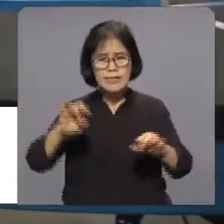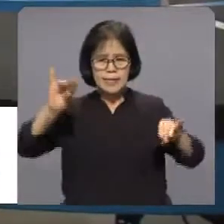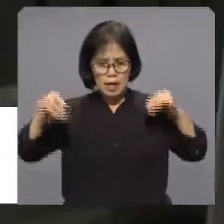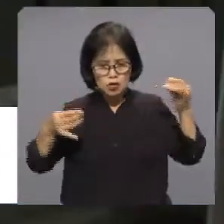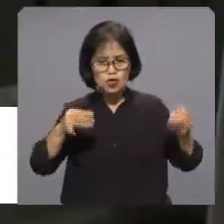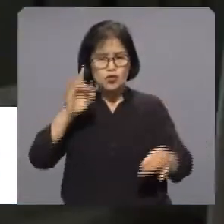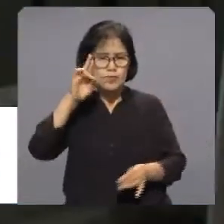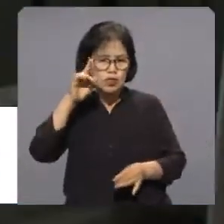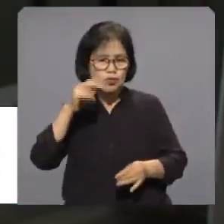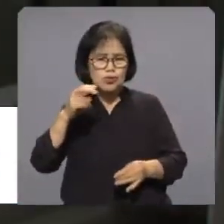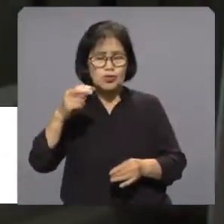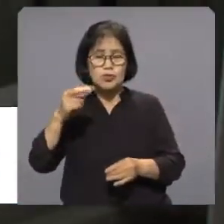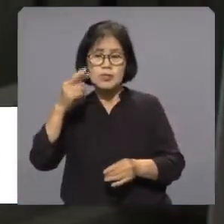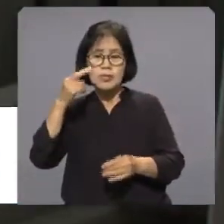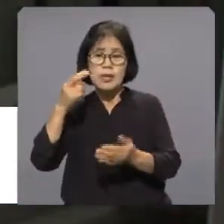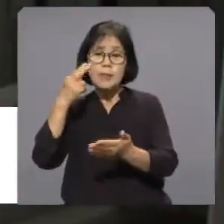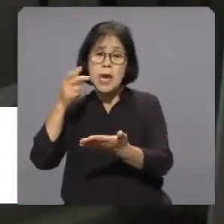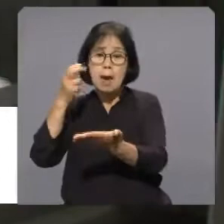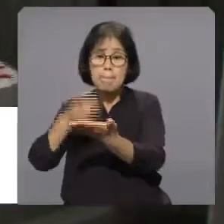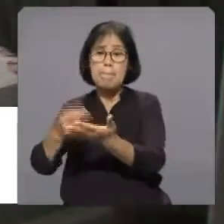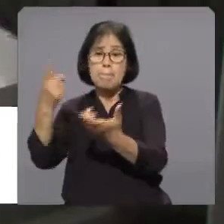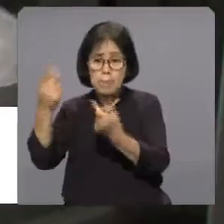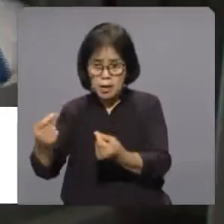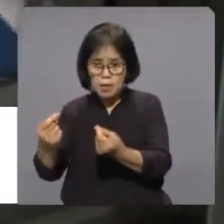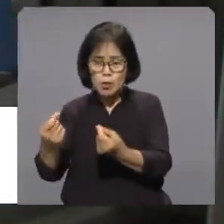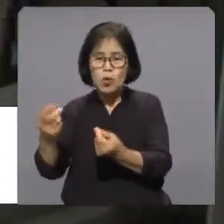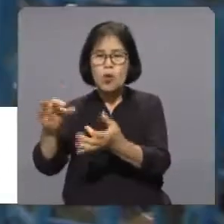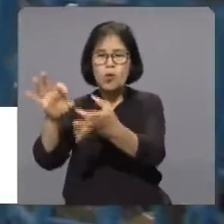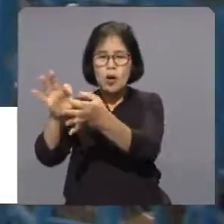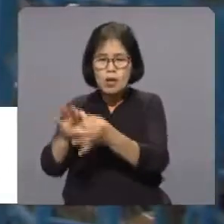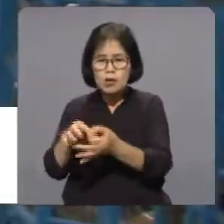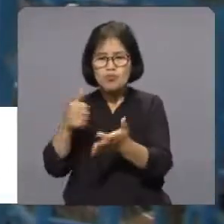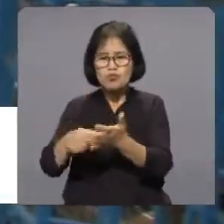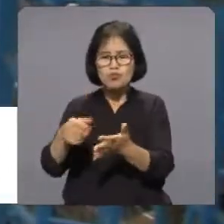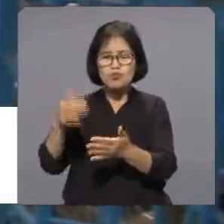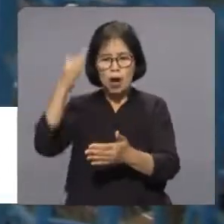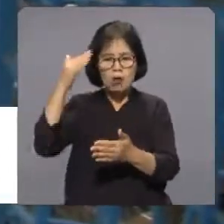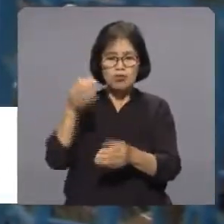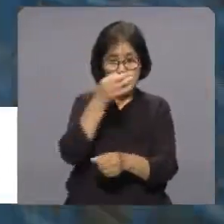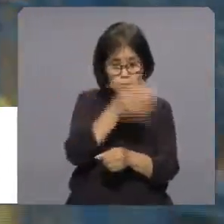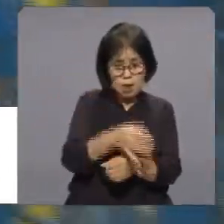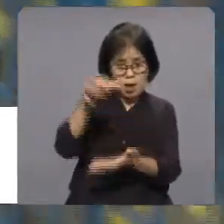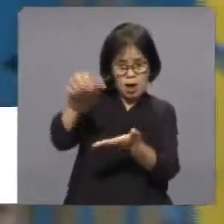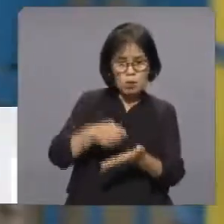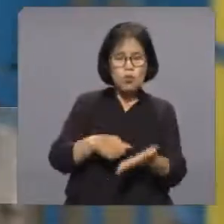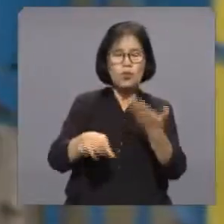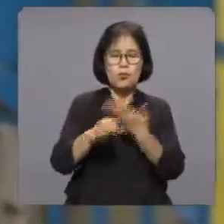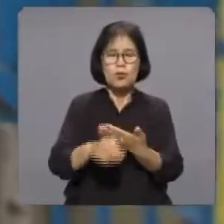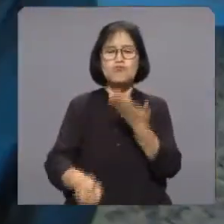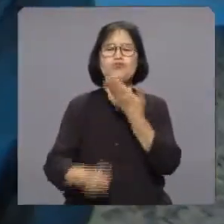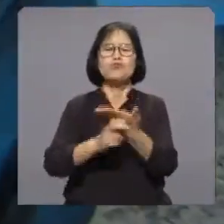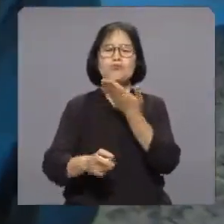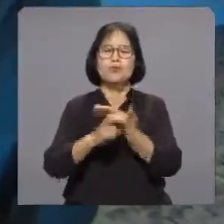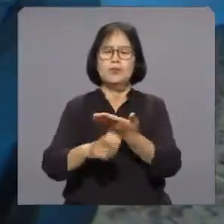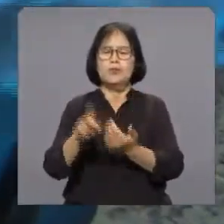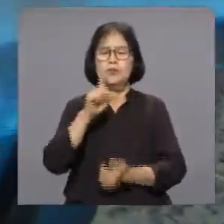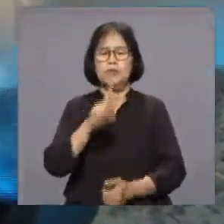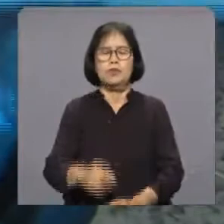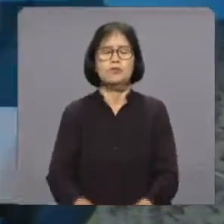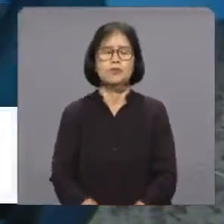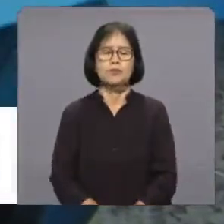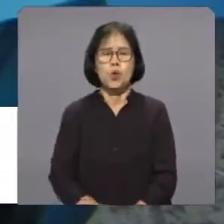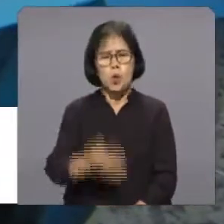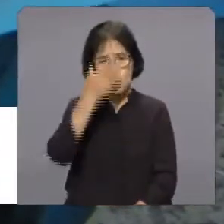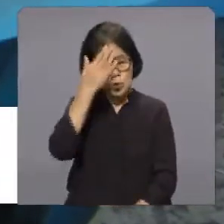등 대마 합법화 국가를 여행하더라도 대마 관련 제품을 구매해 국내에 들어올 경우 불법이라고 강조했습니다. 또